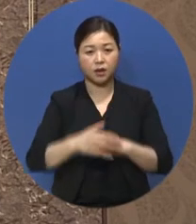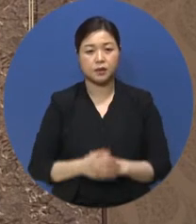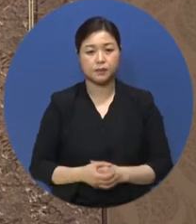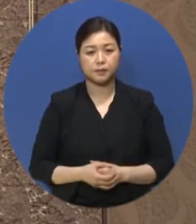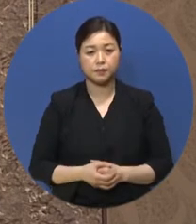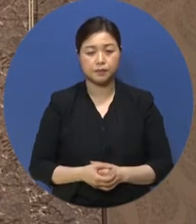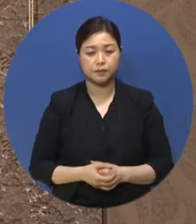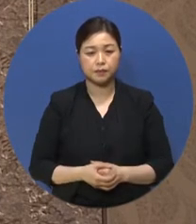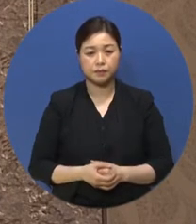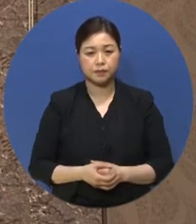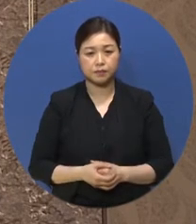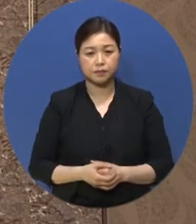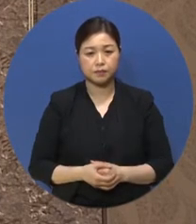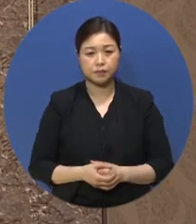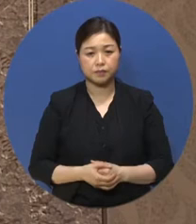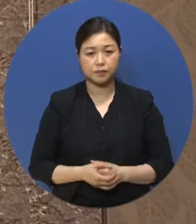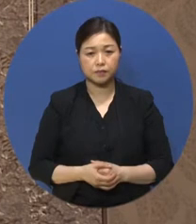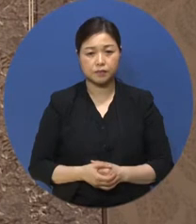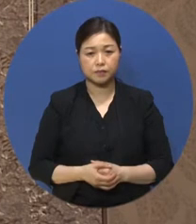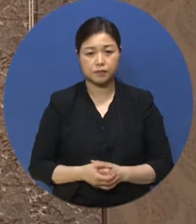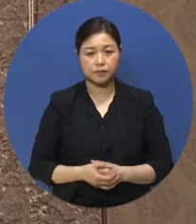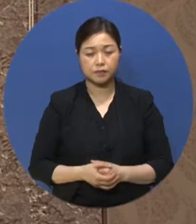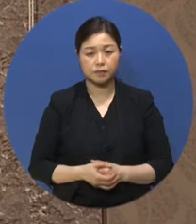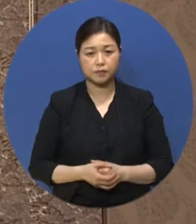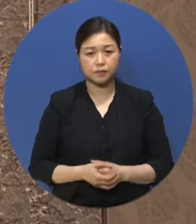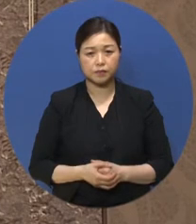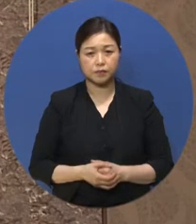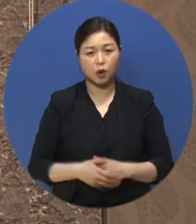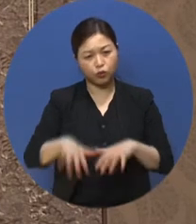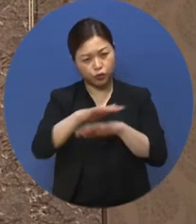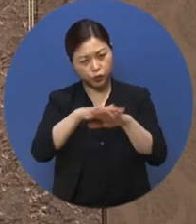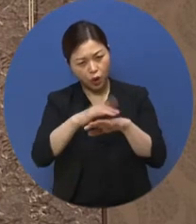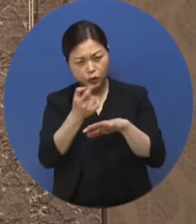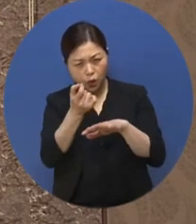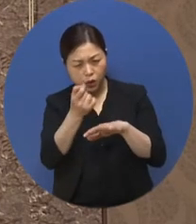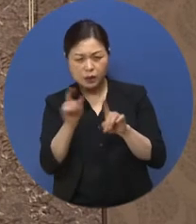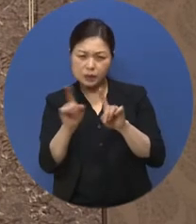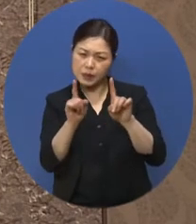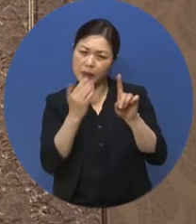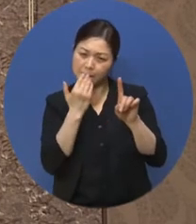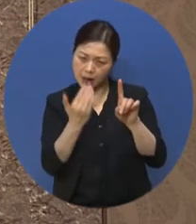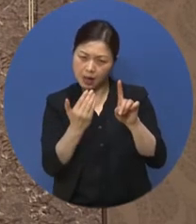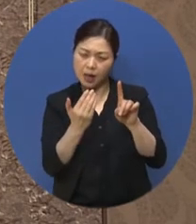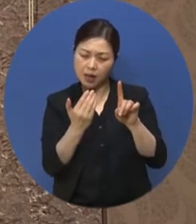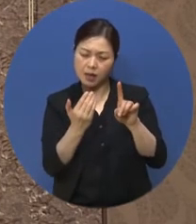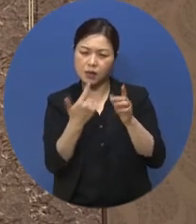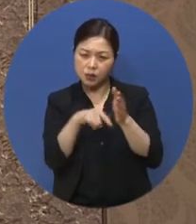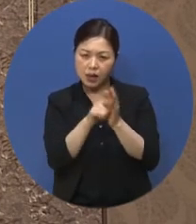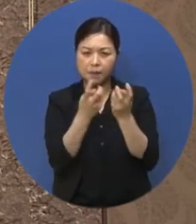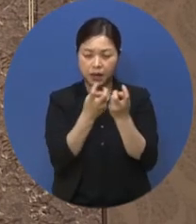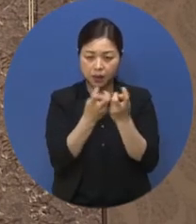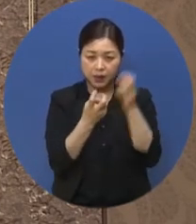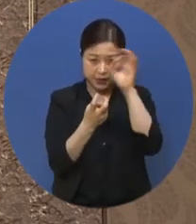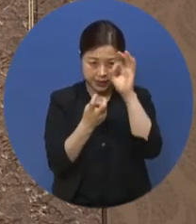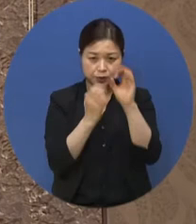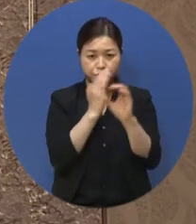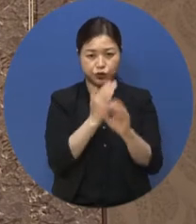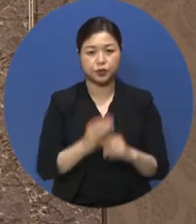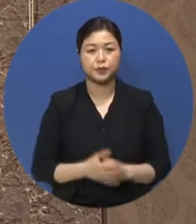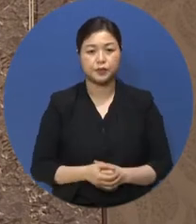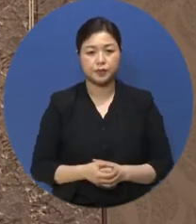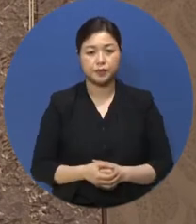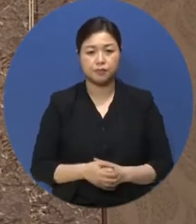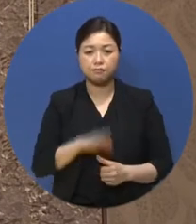네. 그래서 조금이나마 그 구조가 조금 살아날 수 있게끔 어떤 방법을 지금 찾고 있습니다. 네.